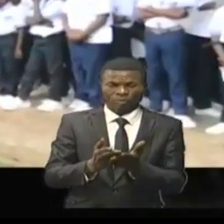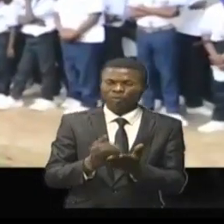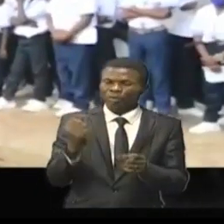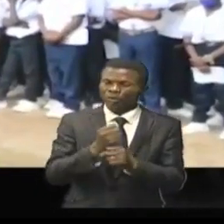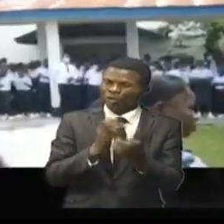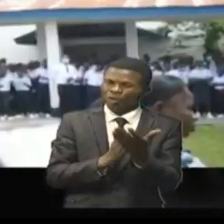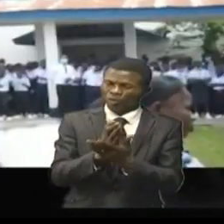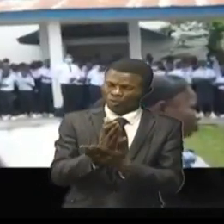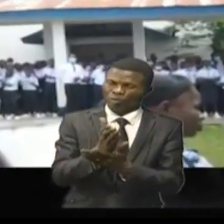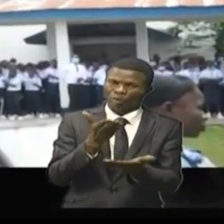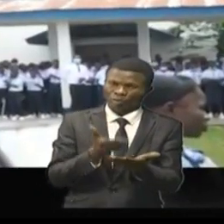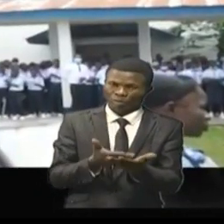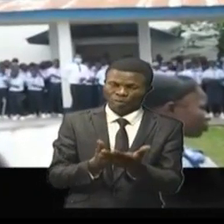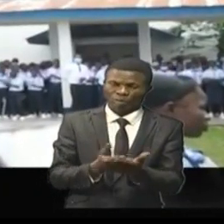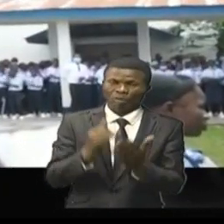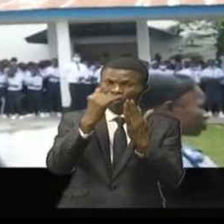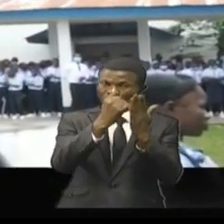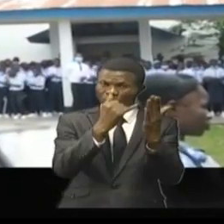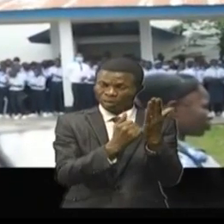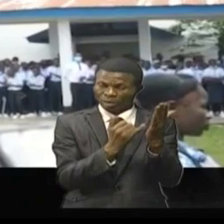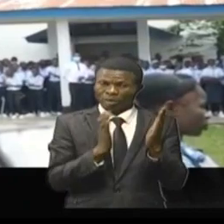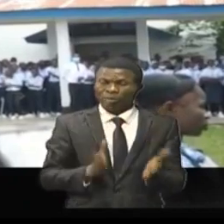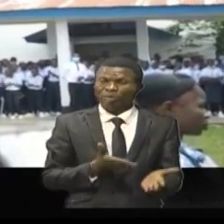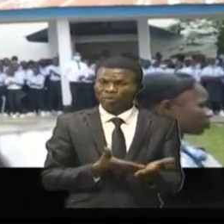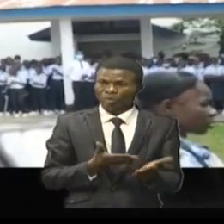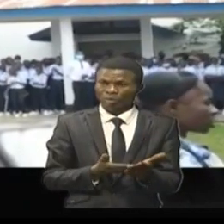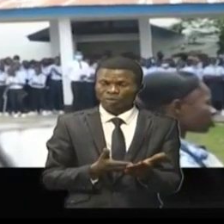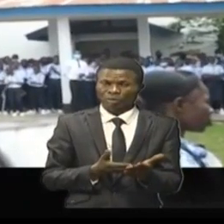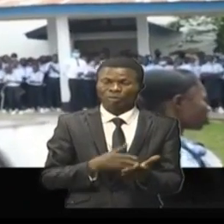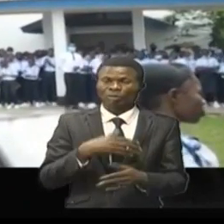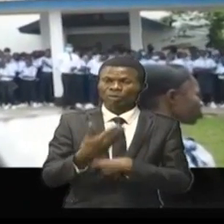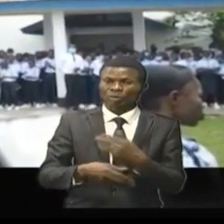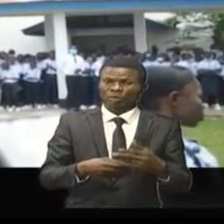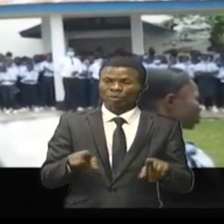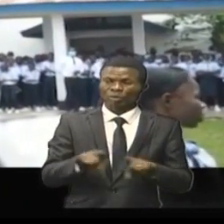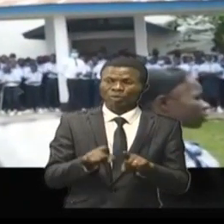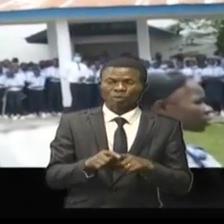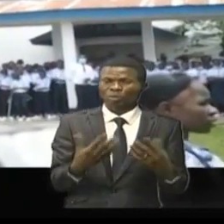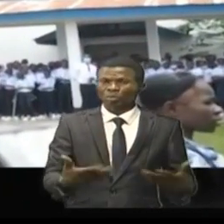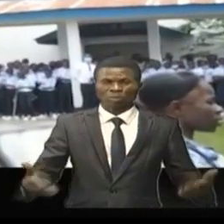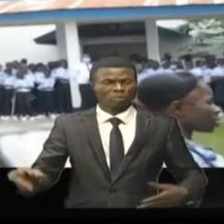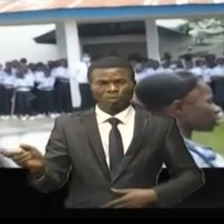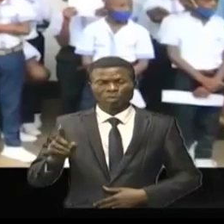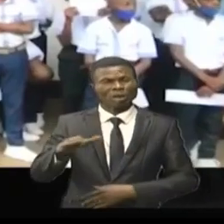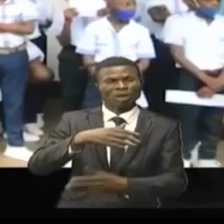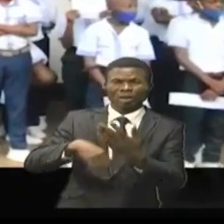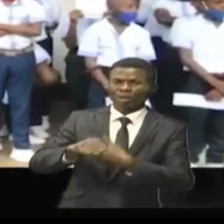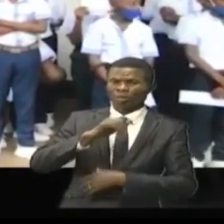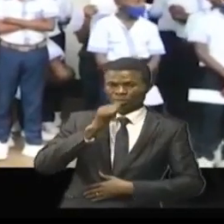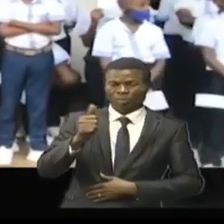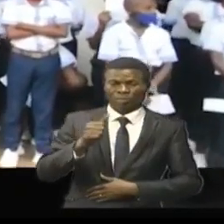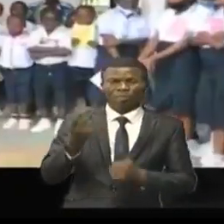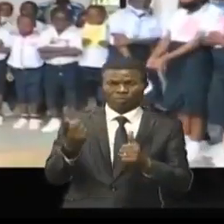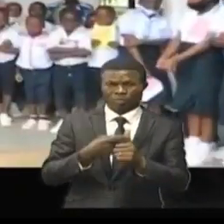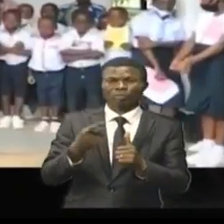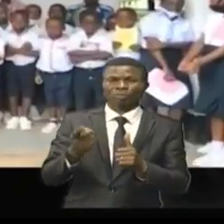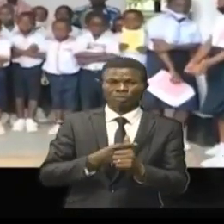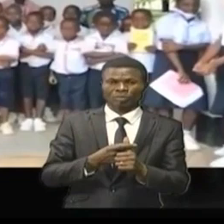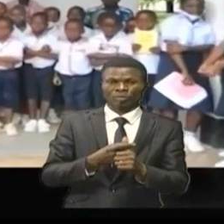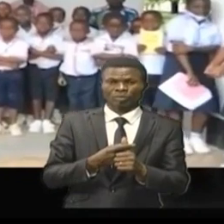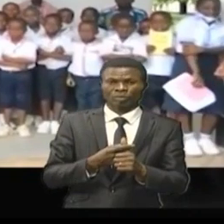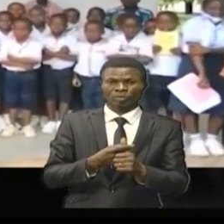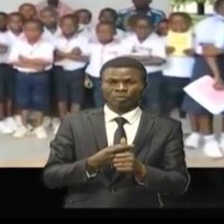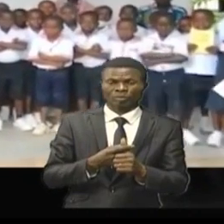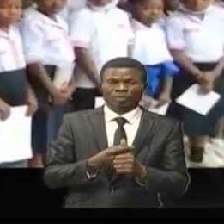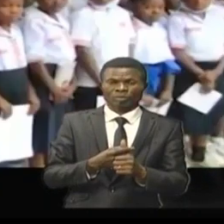dans les travaux. Cette identification ne doit pas se faire d'une manière désordonnée. Dans un premier temps,